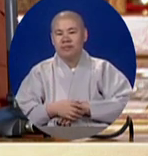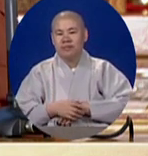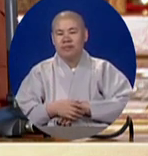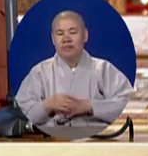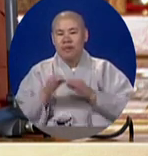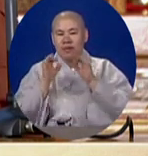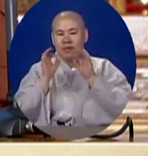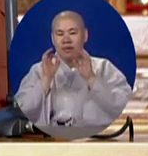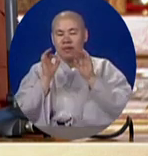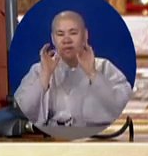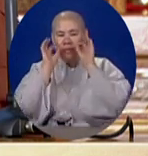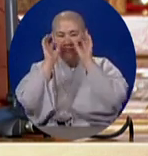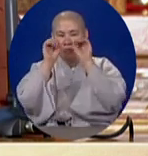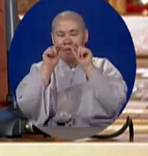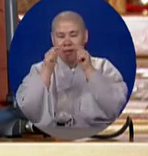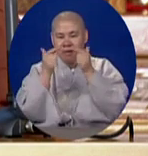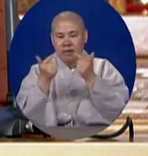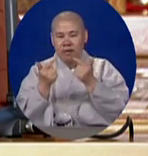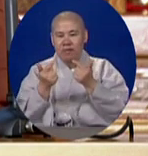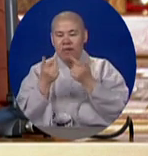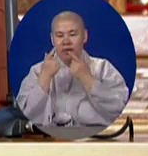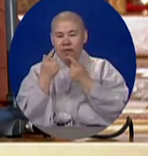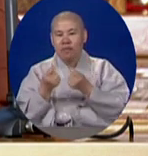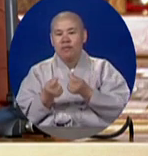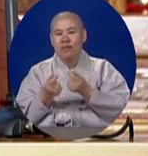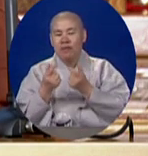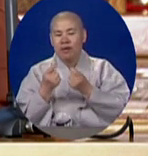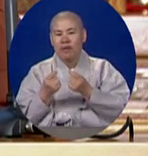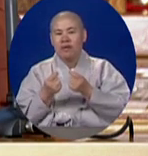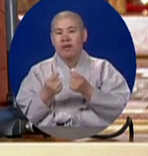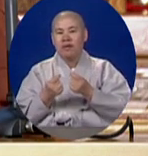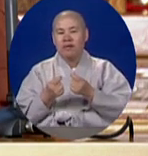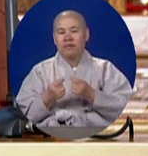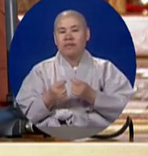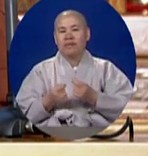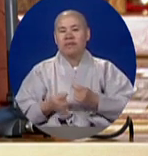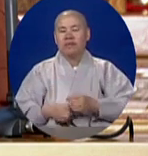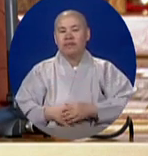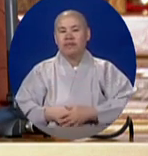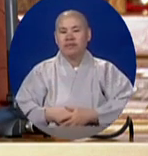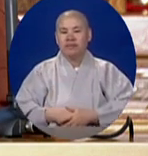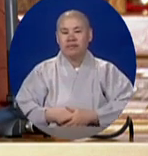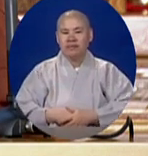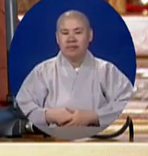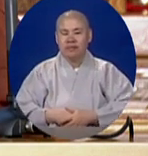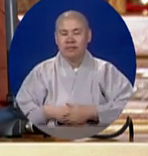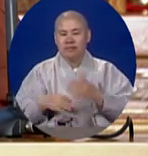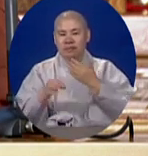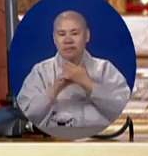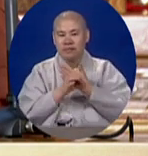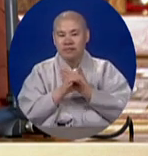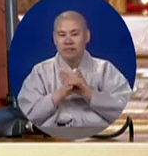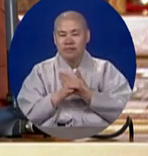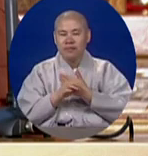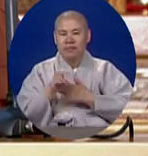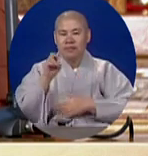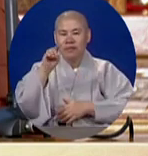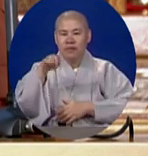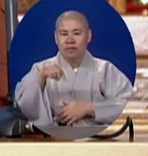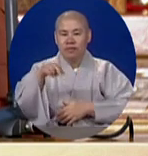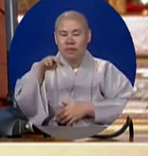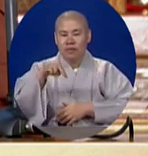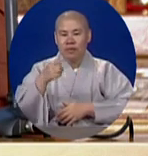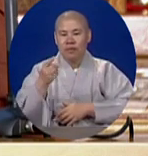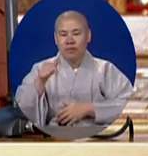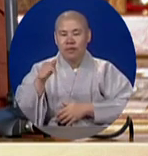보더라도 안 보는 것과 더불어 같아요. 이 평등할 등자 같다 이게. 그러면 이것이 무소견이라 이것이 보는